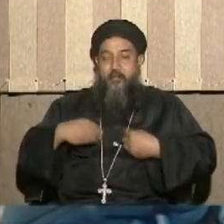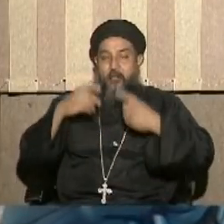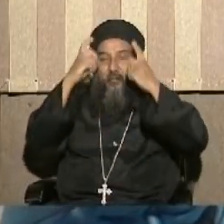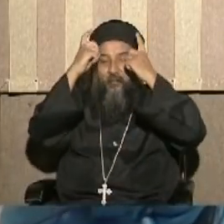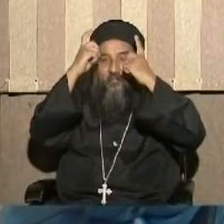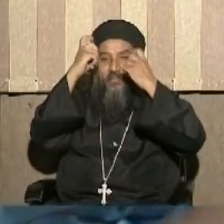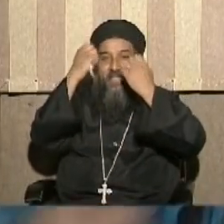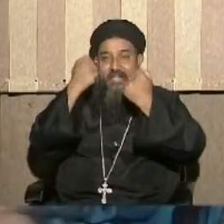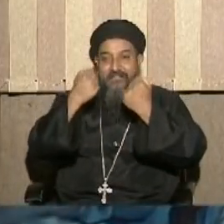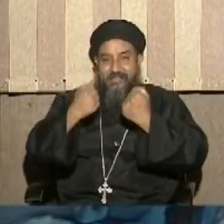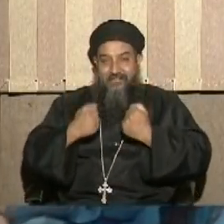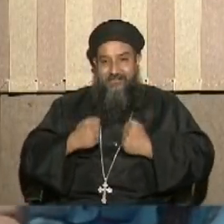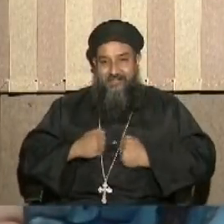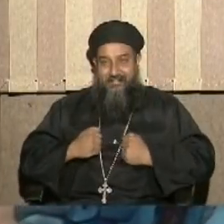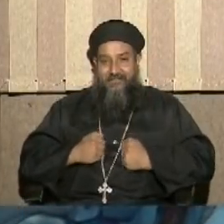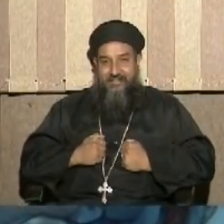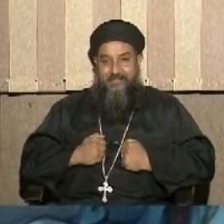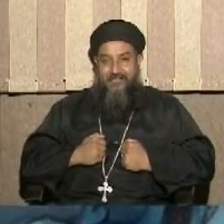بيعزيني